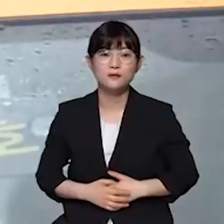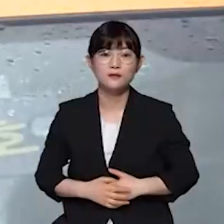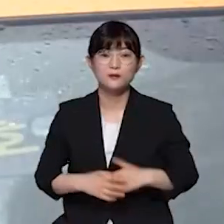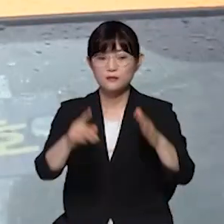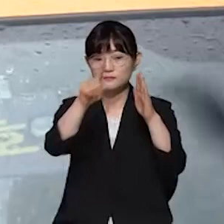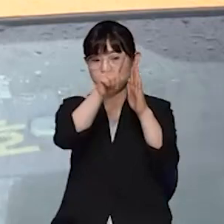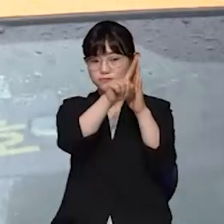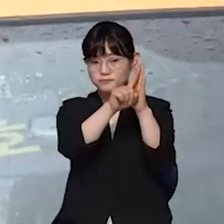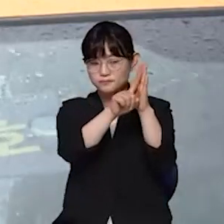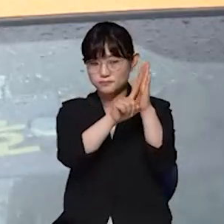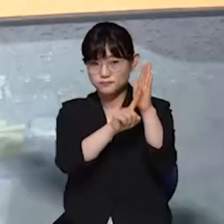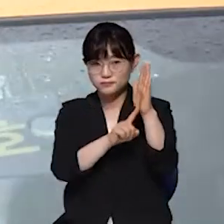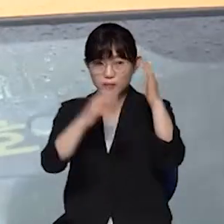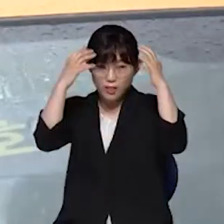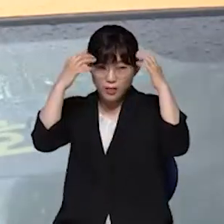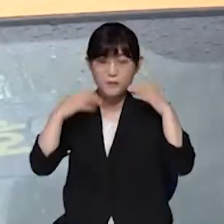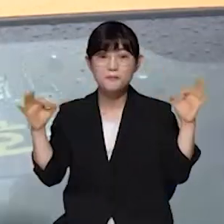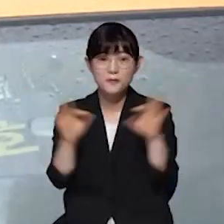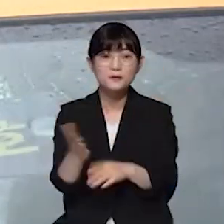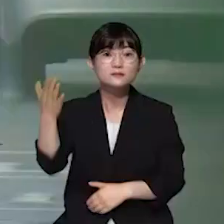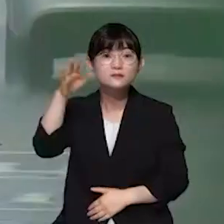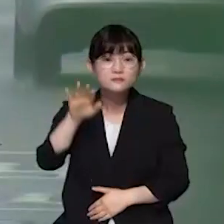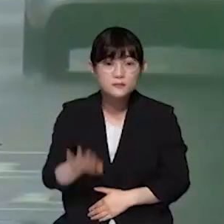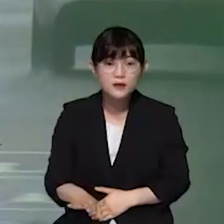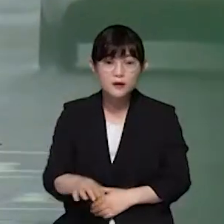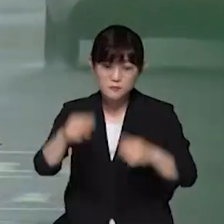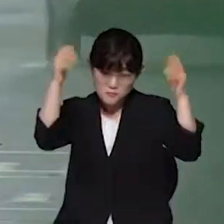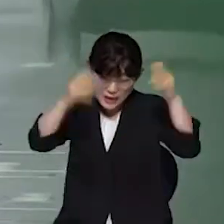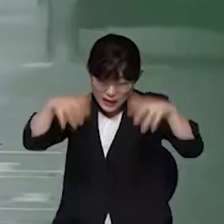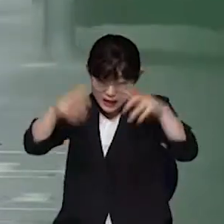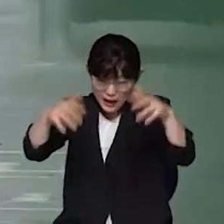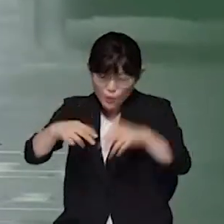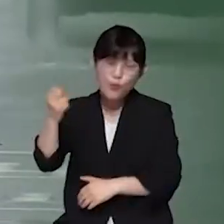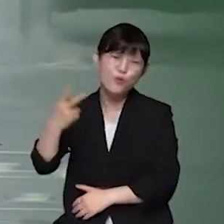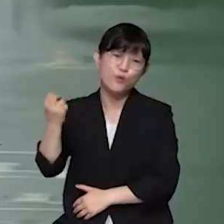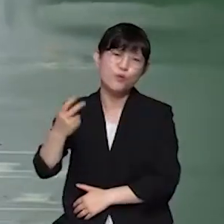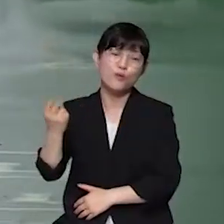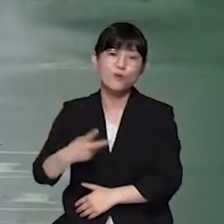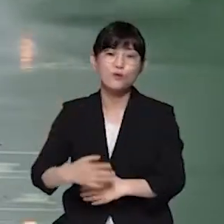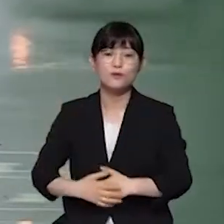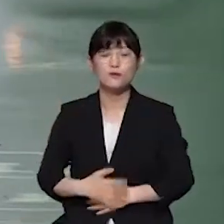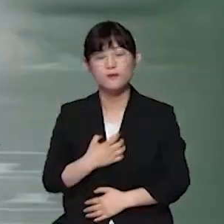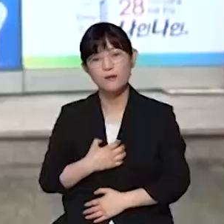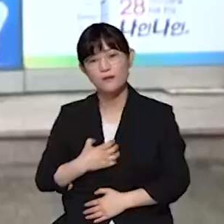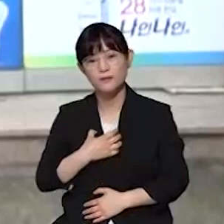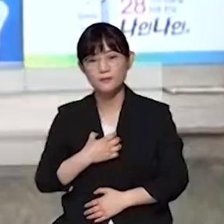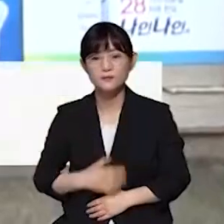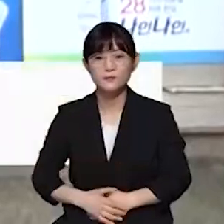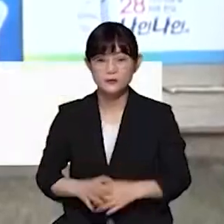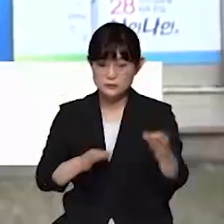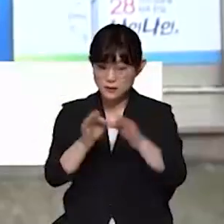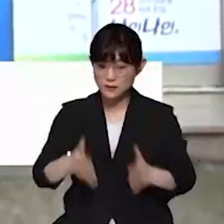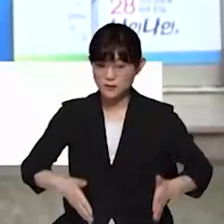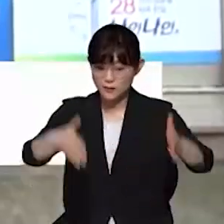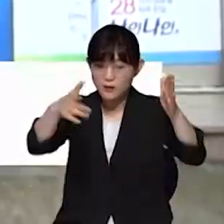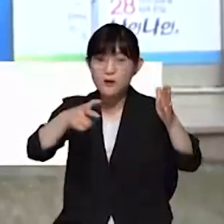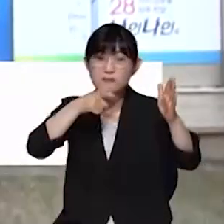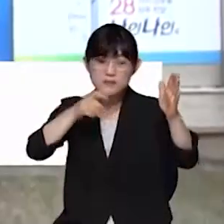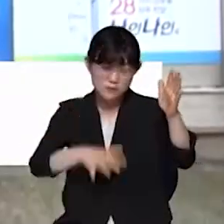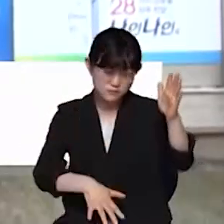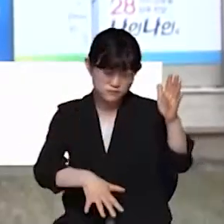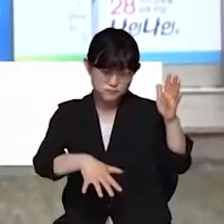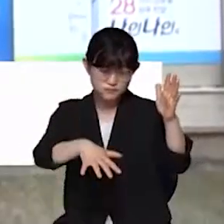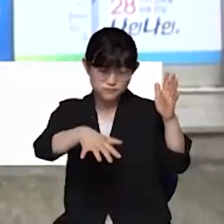잠시 물러났지만 반복되는 비 소식에 우려도 적지 않습니다. 상가에 전부 물이 잠겨버리고 비가 많이